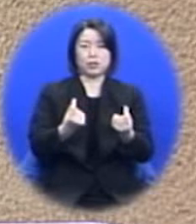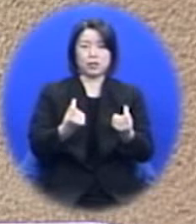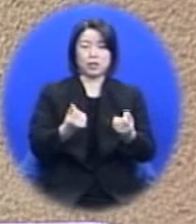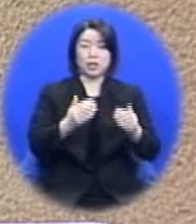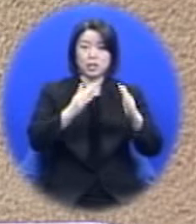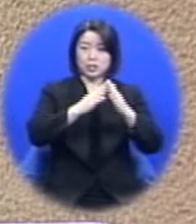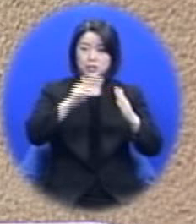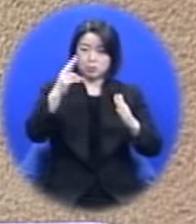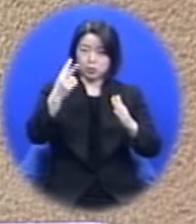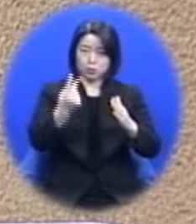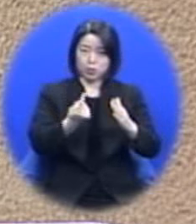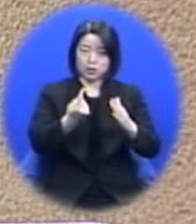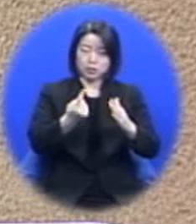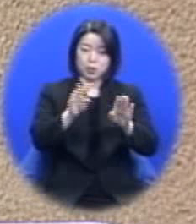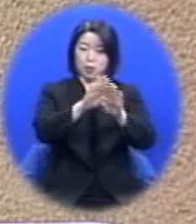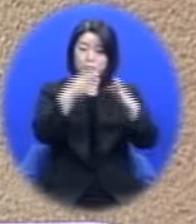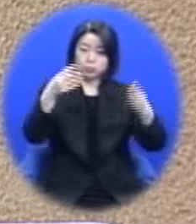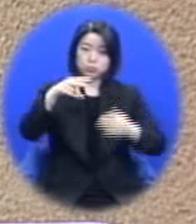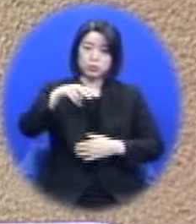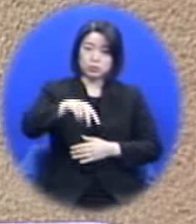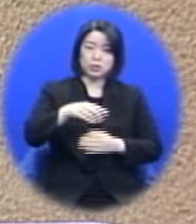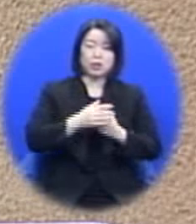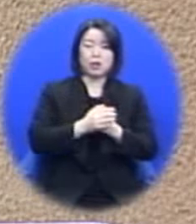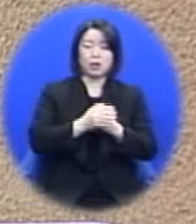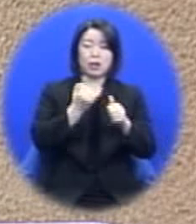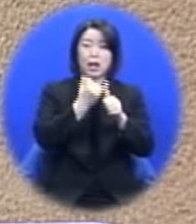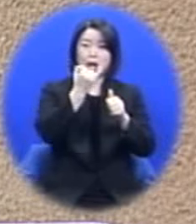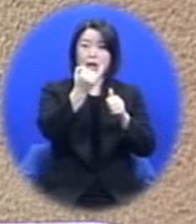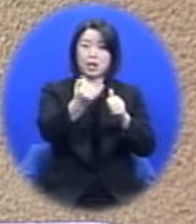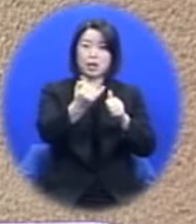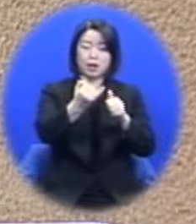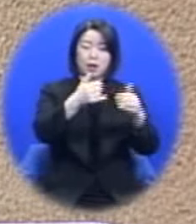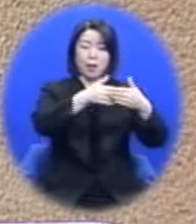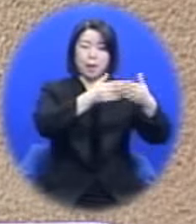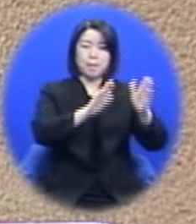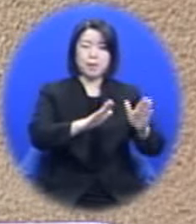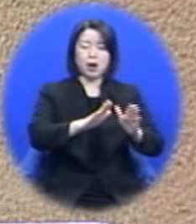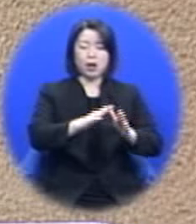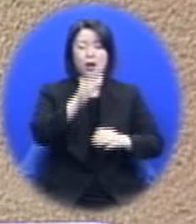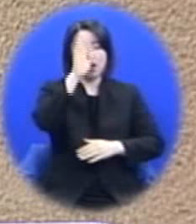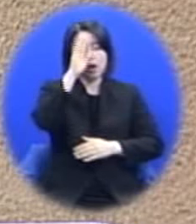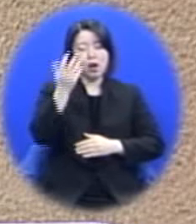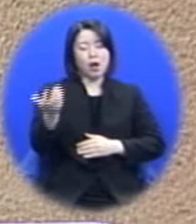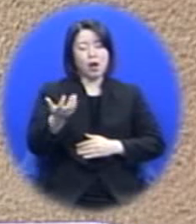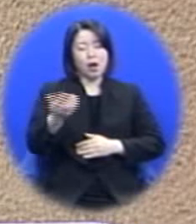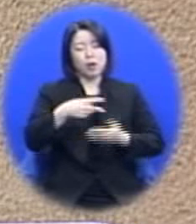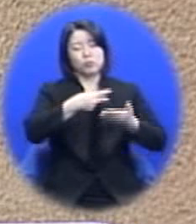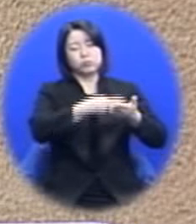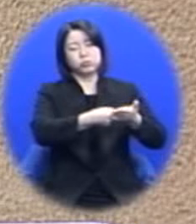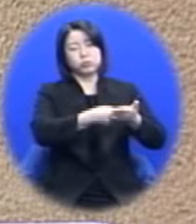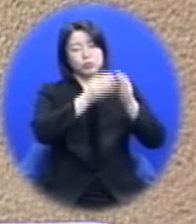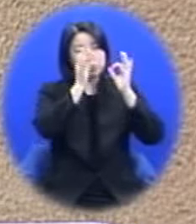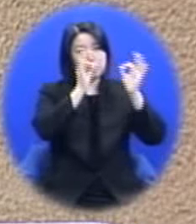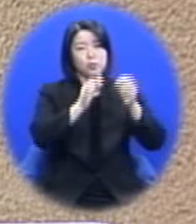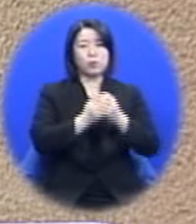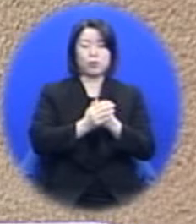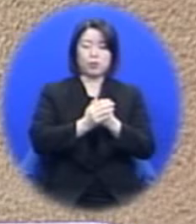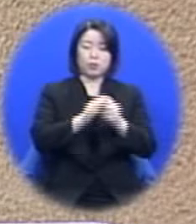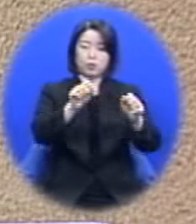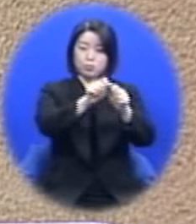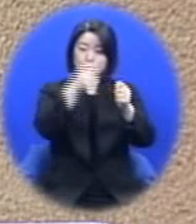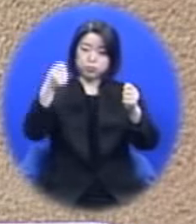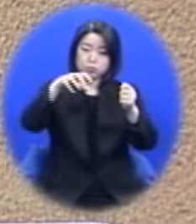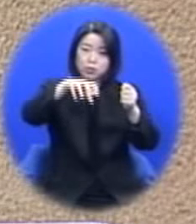집에 돌아와서 현관에서 아내가 방에서 꼼짝을 못 하고 누워 있는 것을 보고 그 현관에서 이분이 무릎을